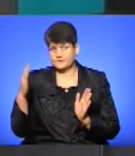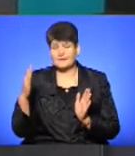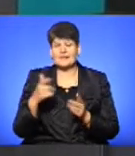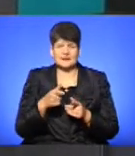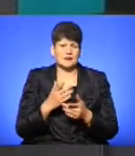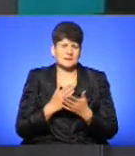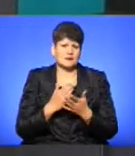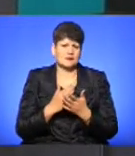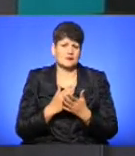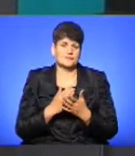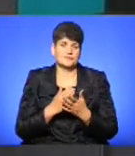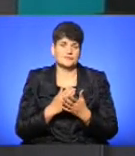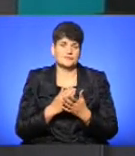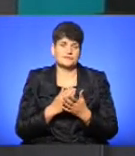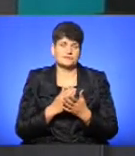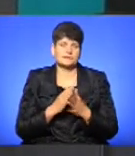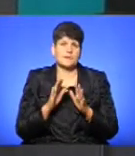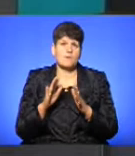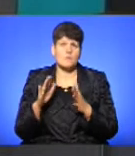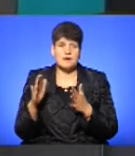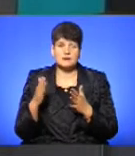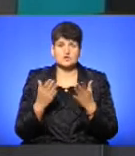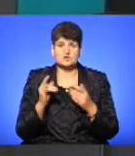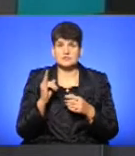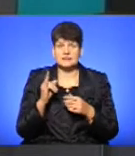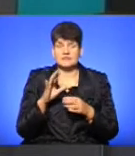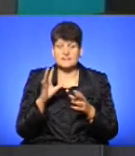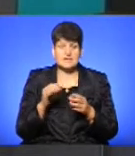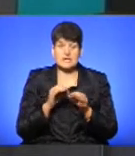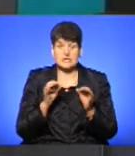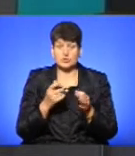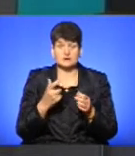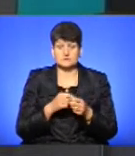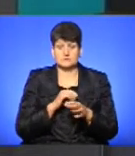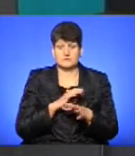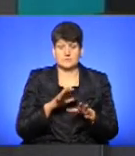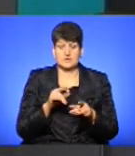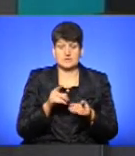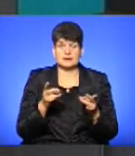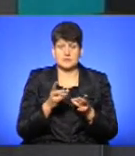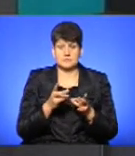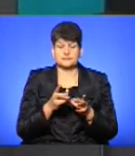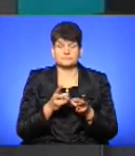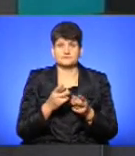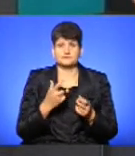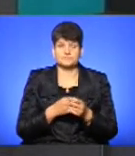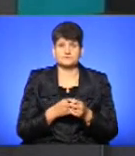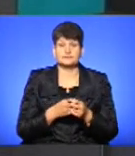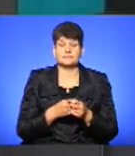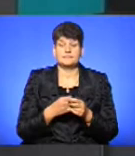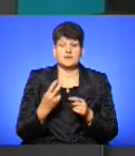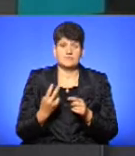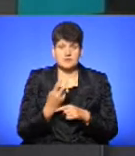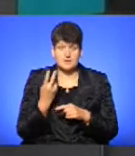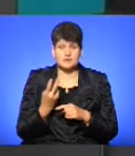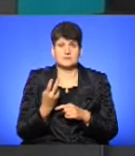певні, скажімо, моменти, якщо дитина взагалі ні разу не щепилася, то, відповідно, її треба щепити двічі, половинною дозою, в термін